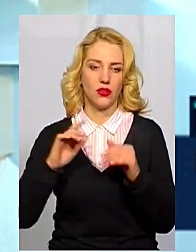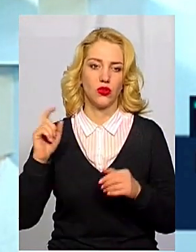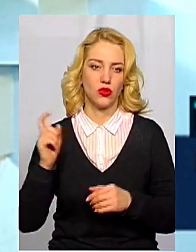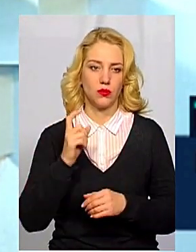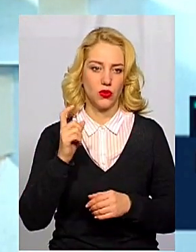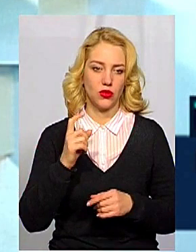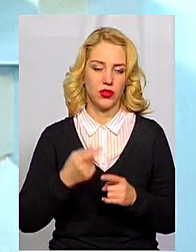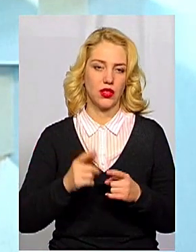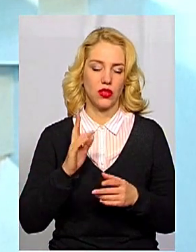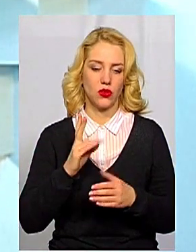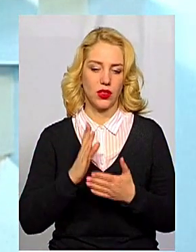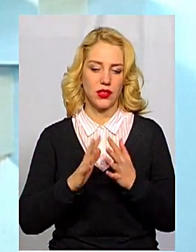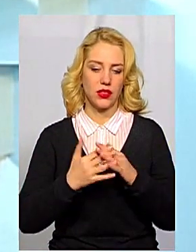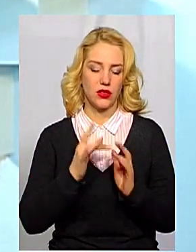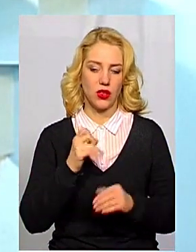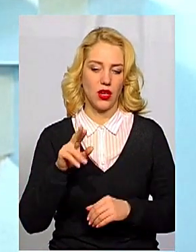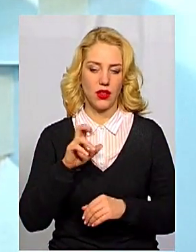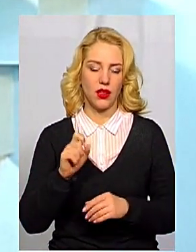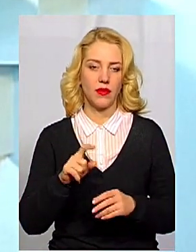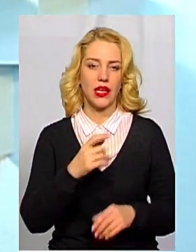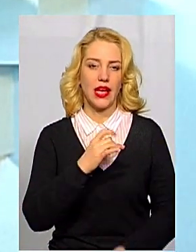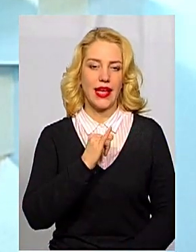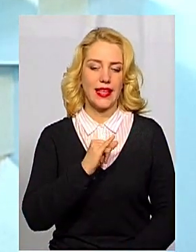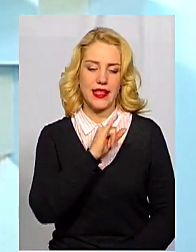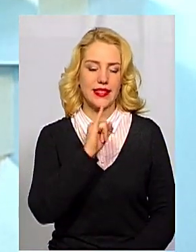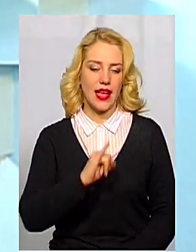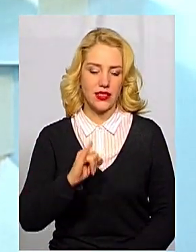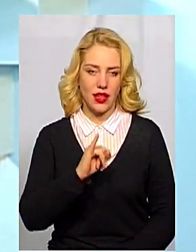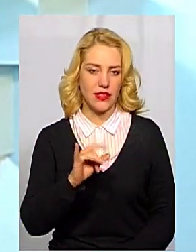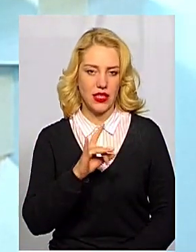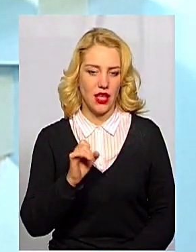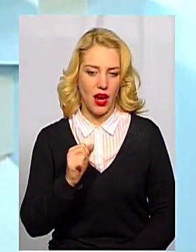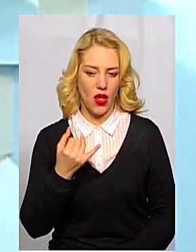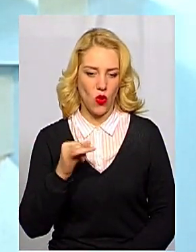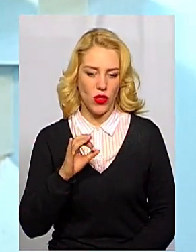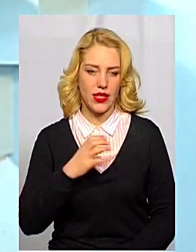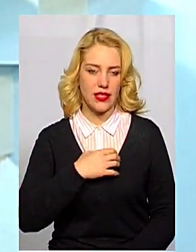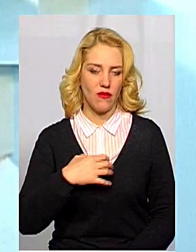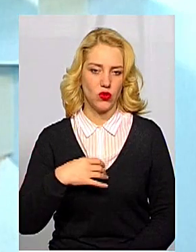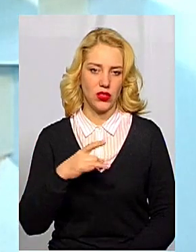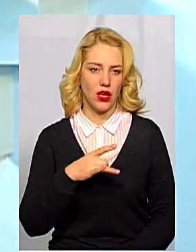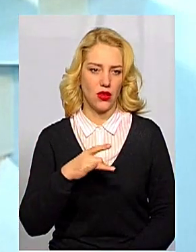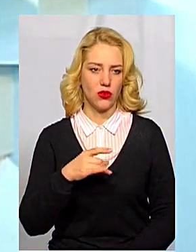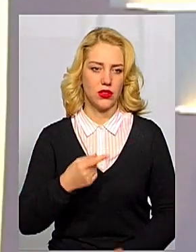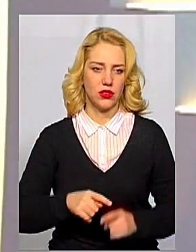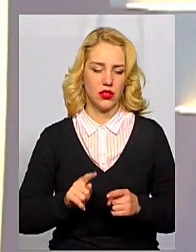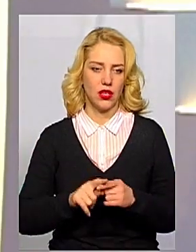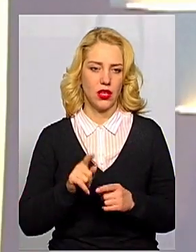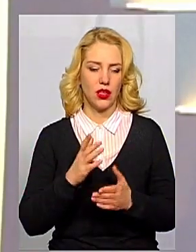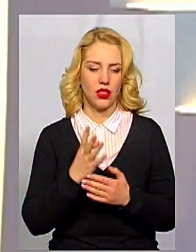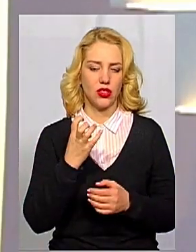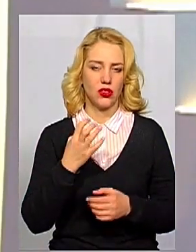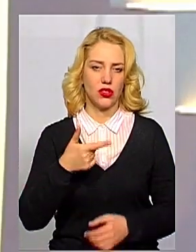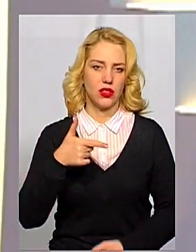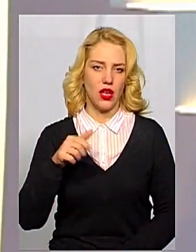засновниками яких є сільські ради, це от у нас Ізяславський район, Славутський район, там площі цих підприємств коливаються від 50 там, до